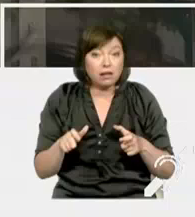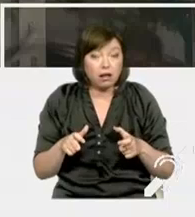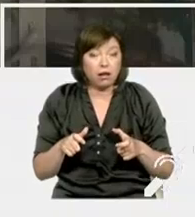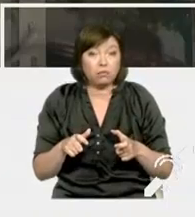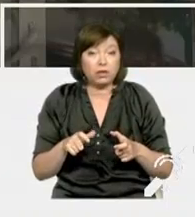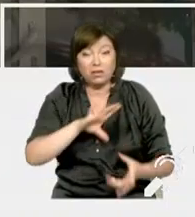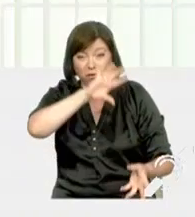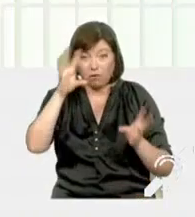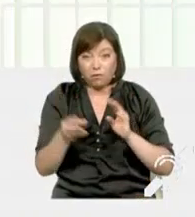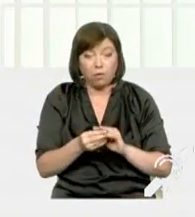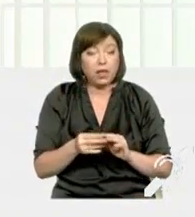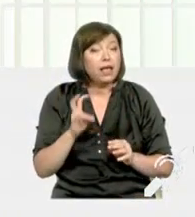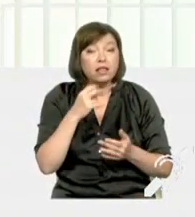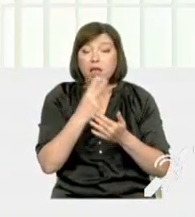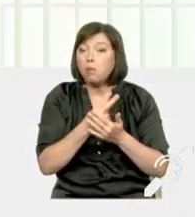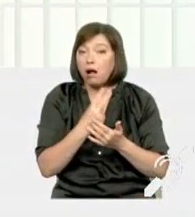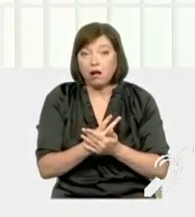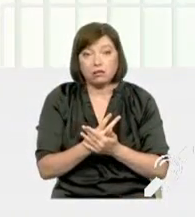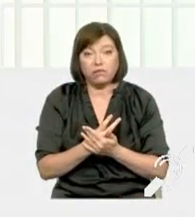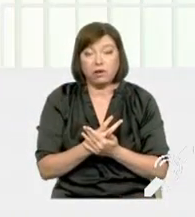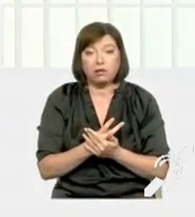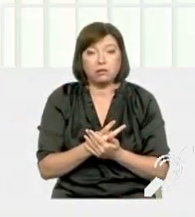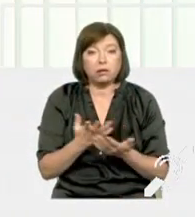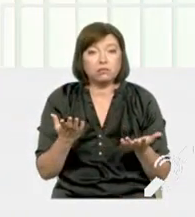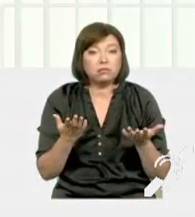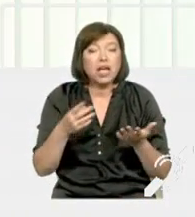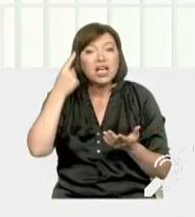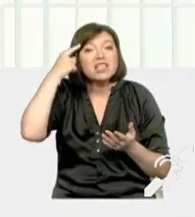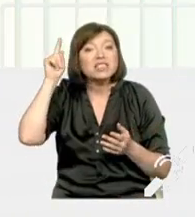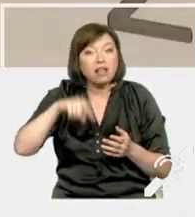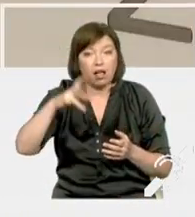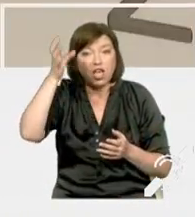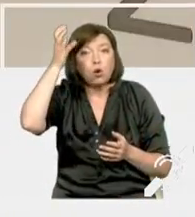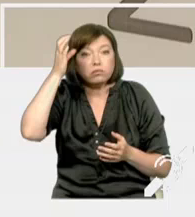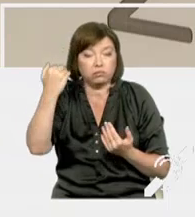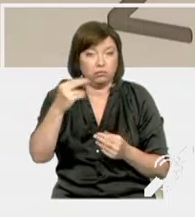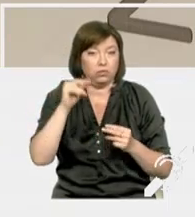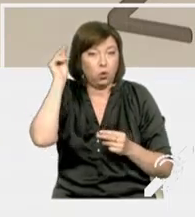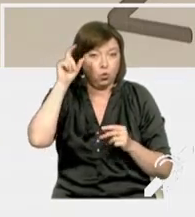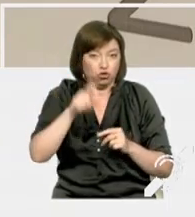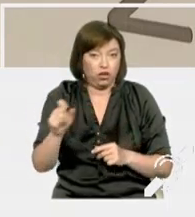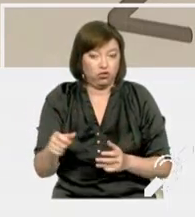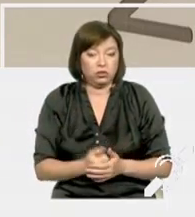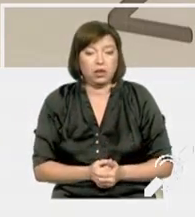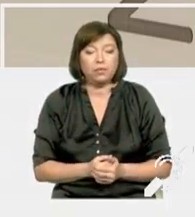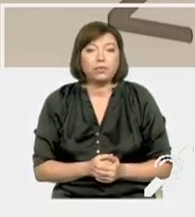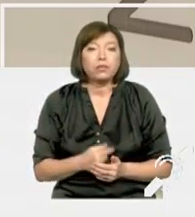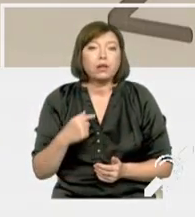în ansamblu nu reflectă pe bune competențele și cunoștințele elevilor. Ne-a reușit